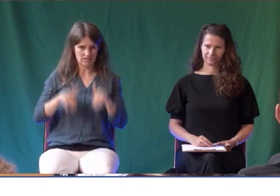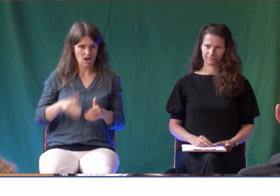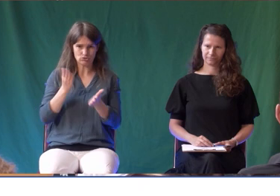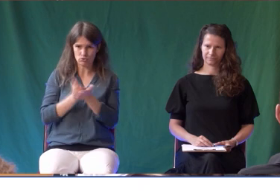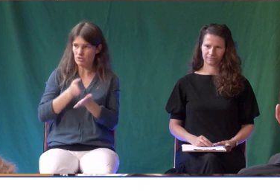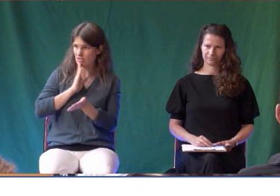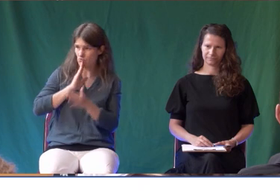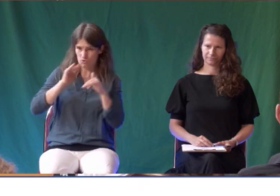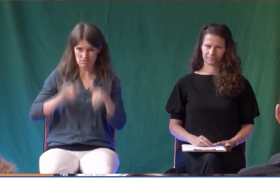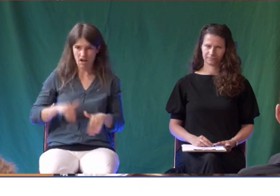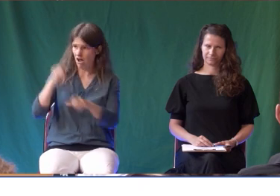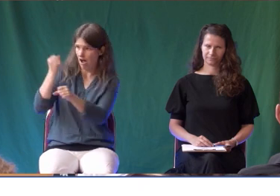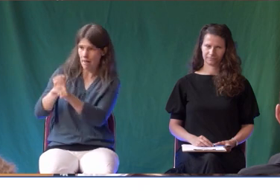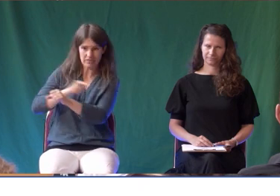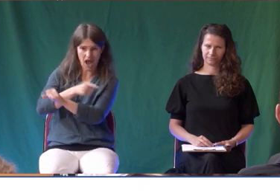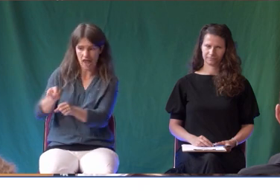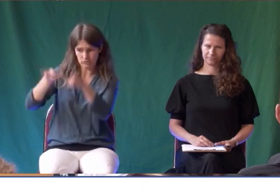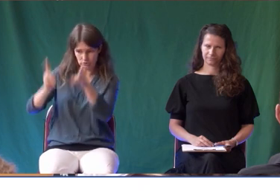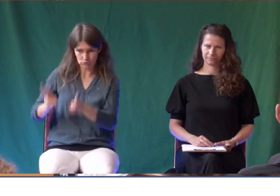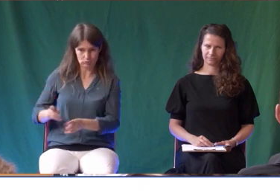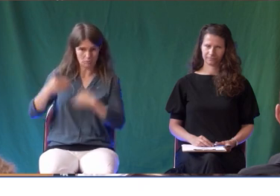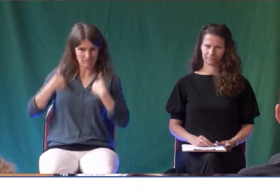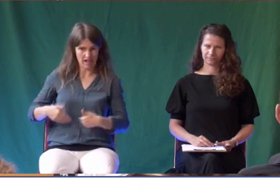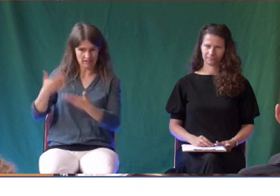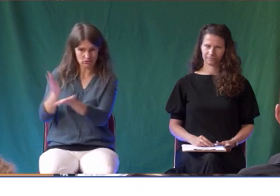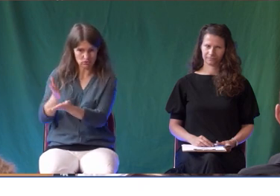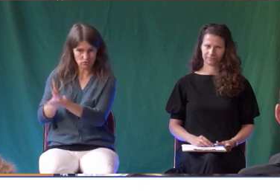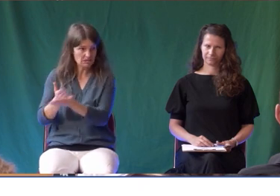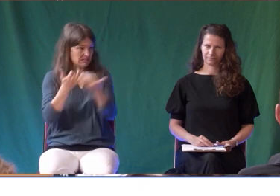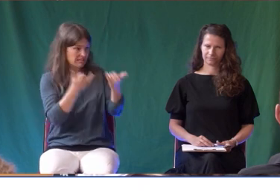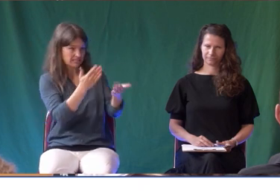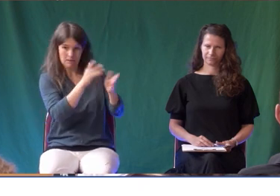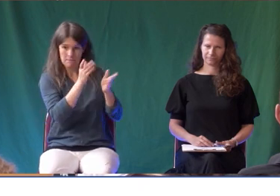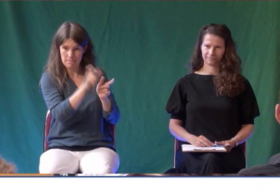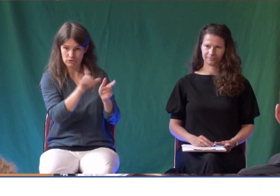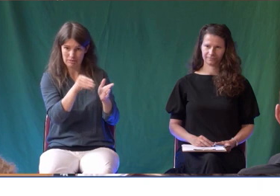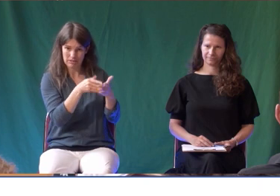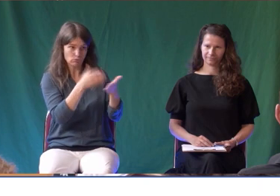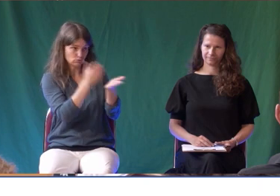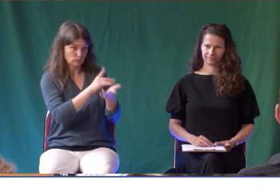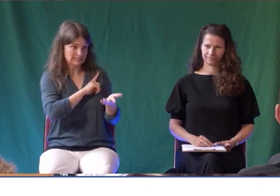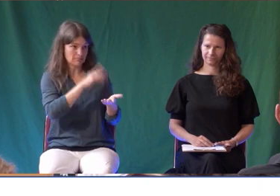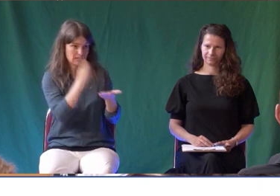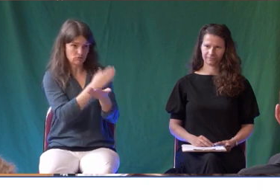machen alles richtig können Menschen mit Behinderung schon selbstbestimmt leben